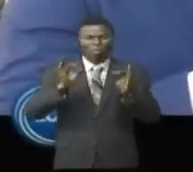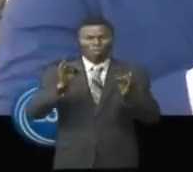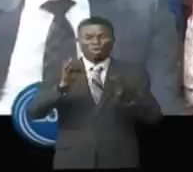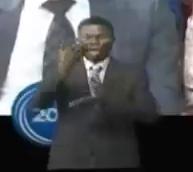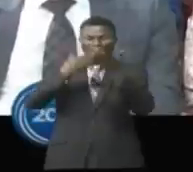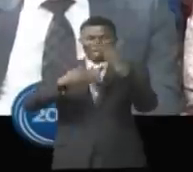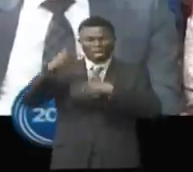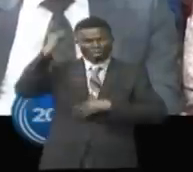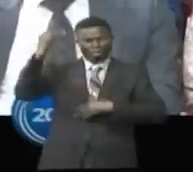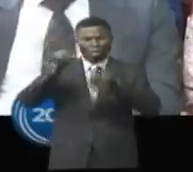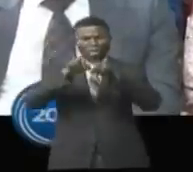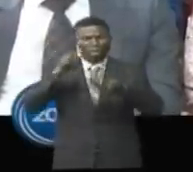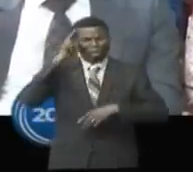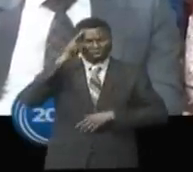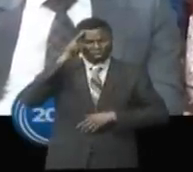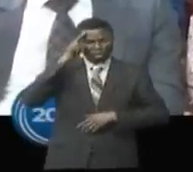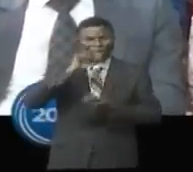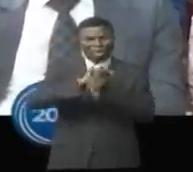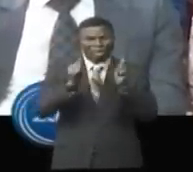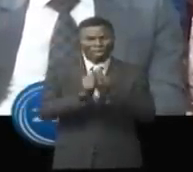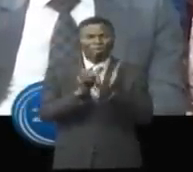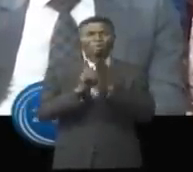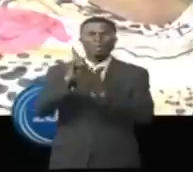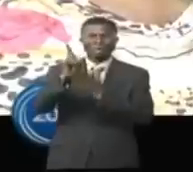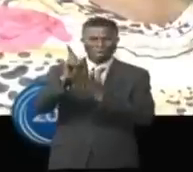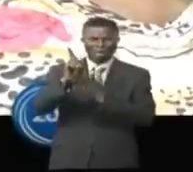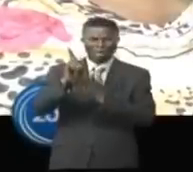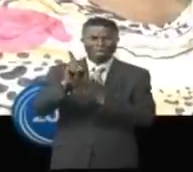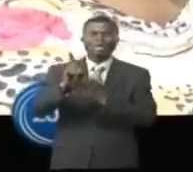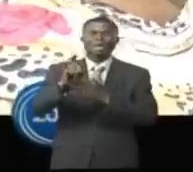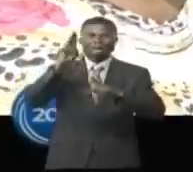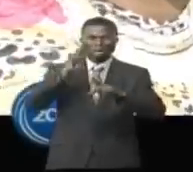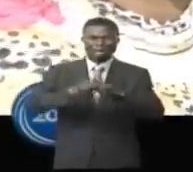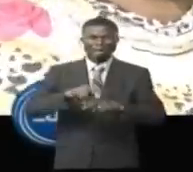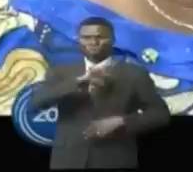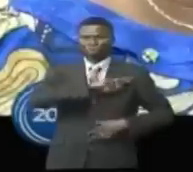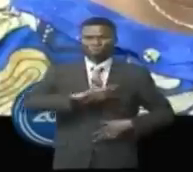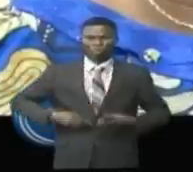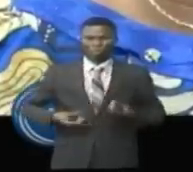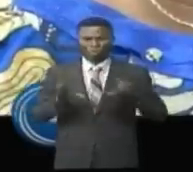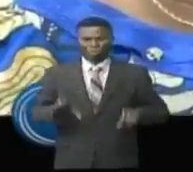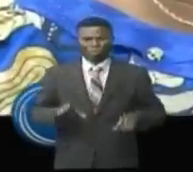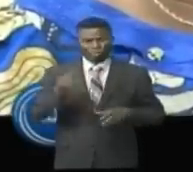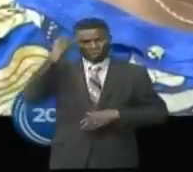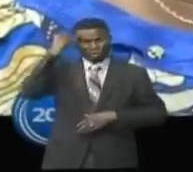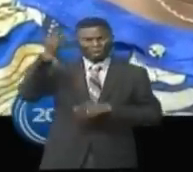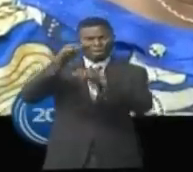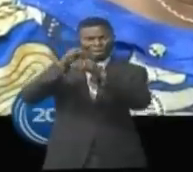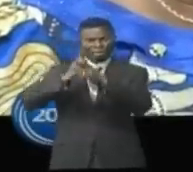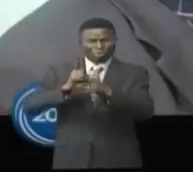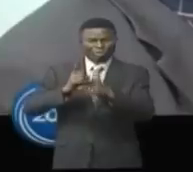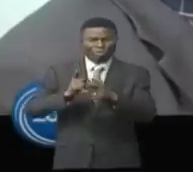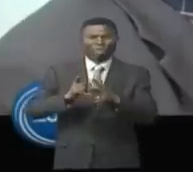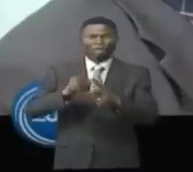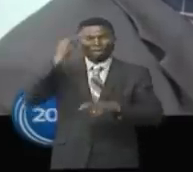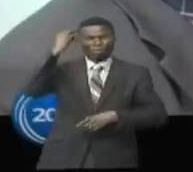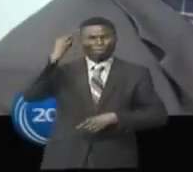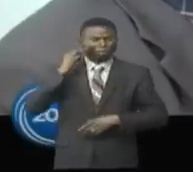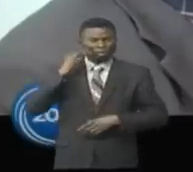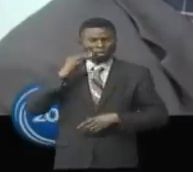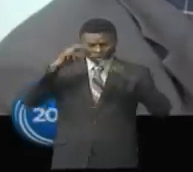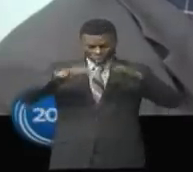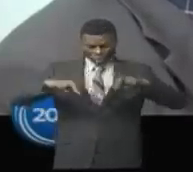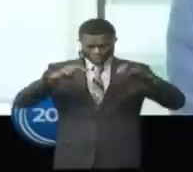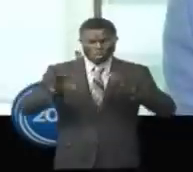échanges et de réflexions sur les questions de développement qui s'installent en RDC. Une initiative saluée par le ministre de la